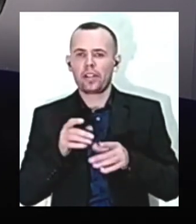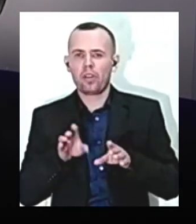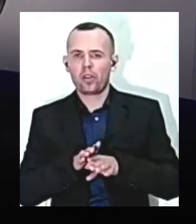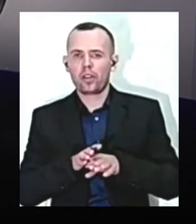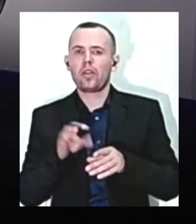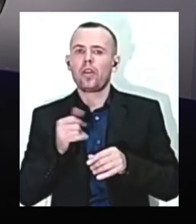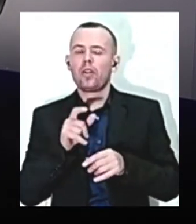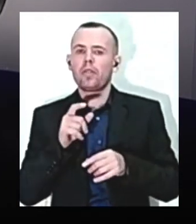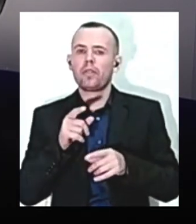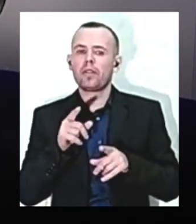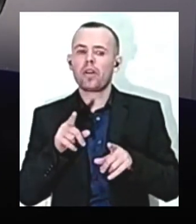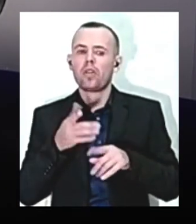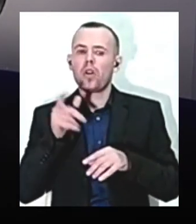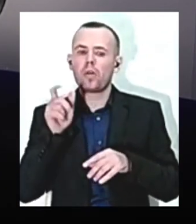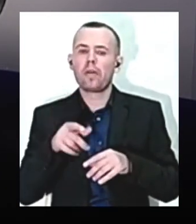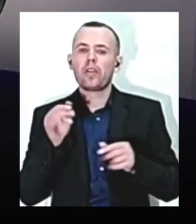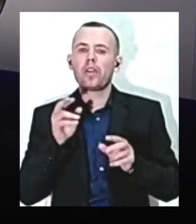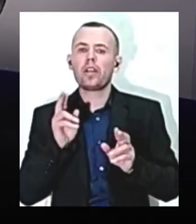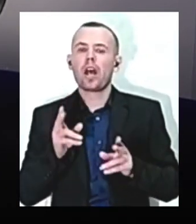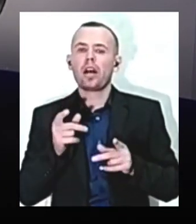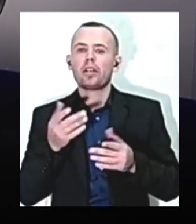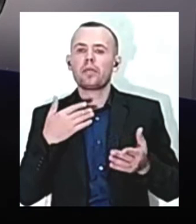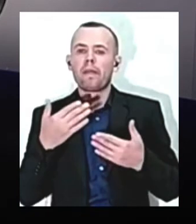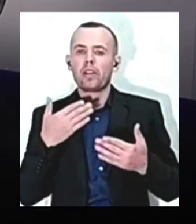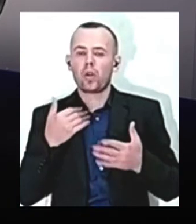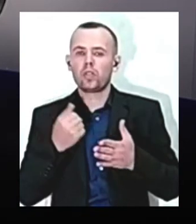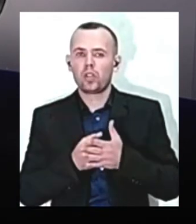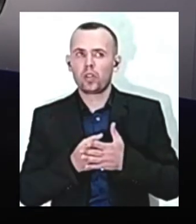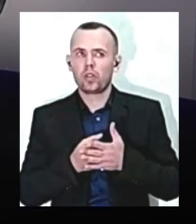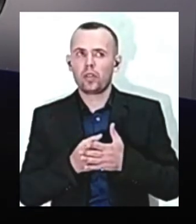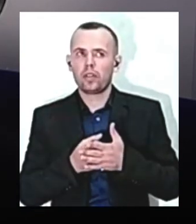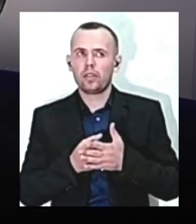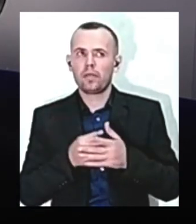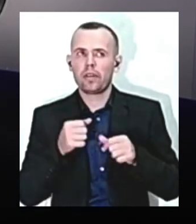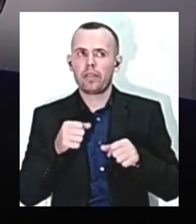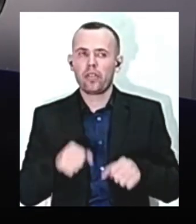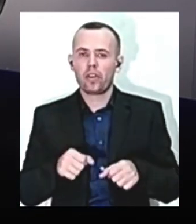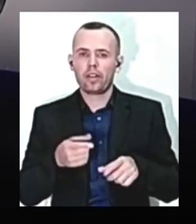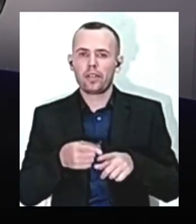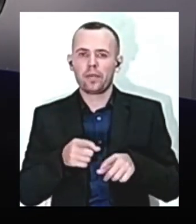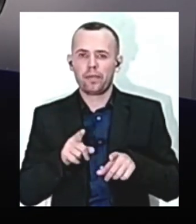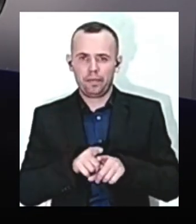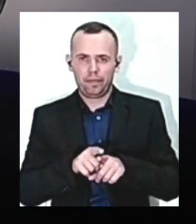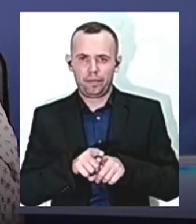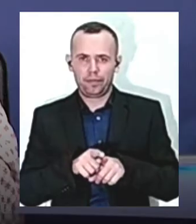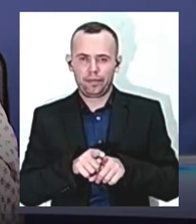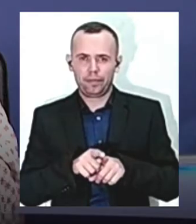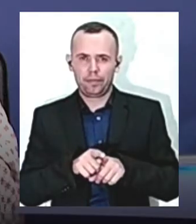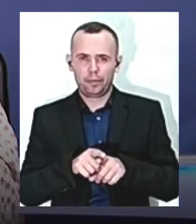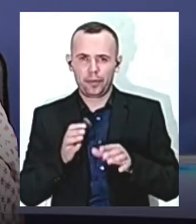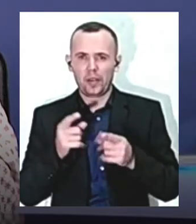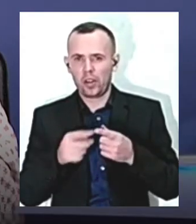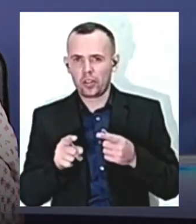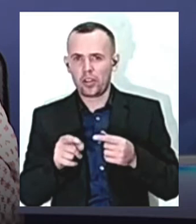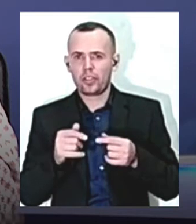людини, вони якось співвідносяться з правами і інтересами колективу. І от наше ключове завдання – зробити